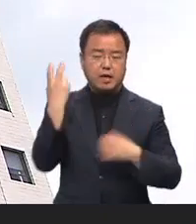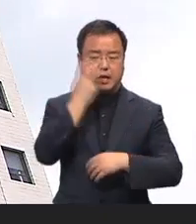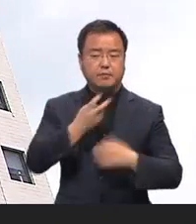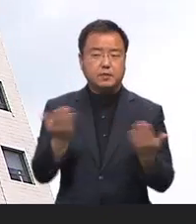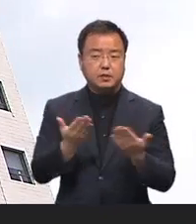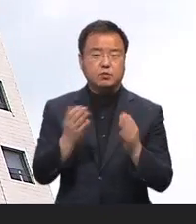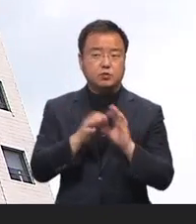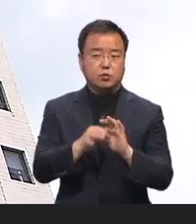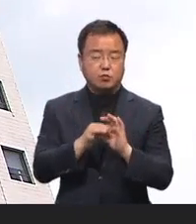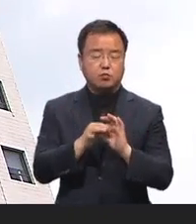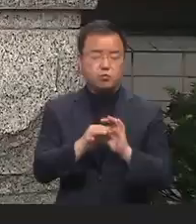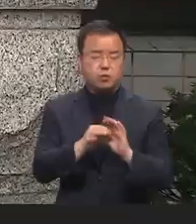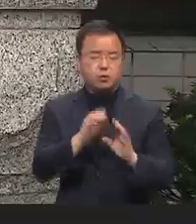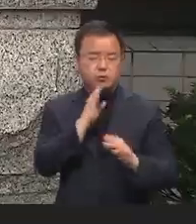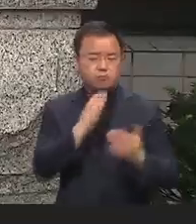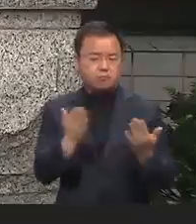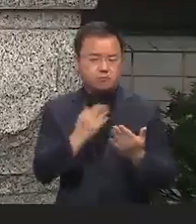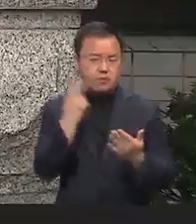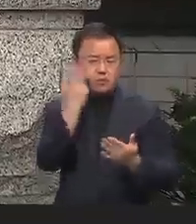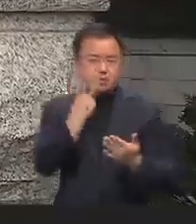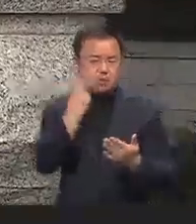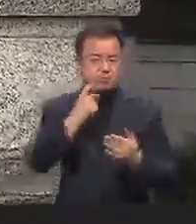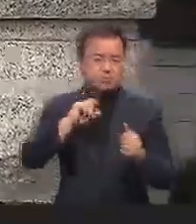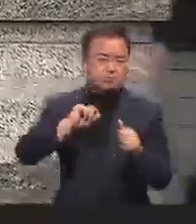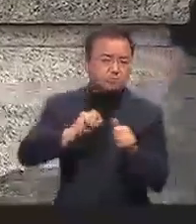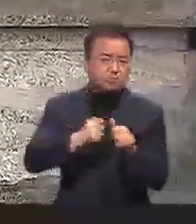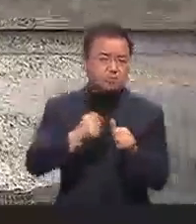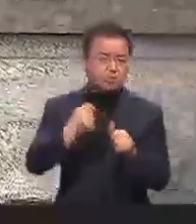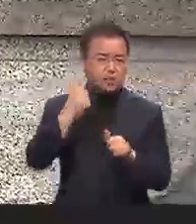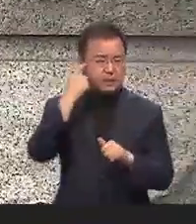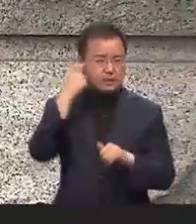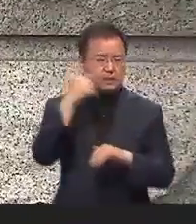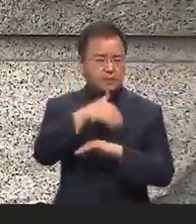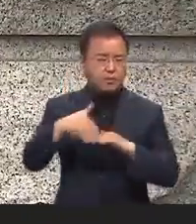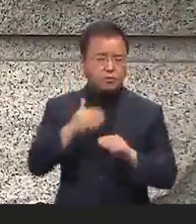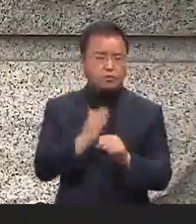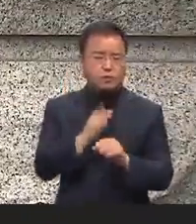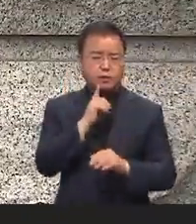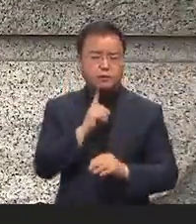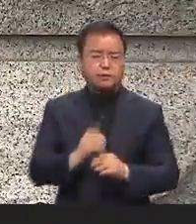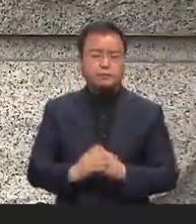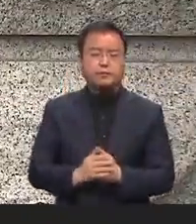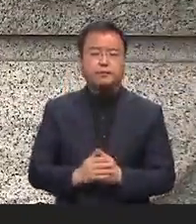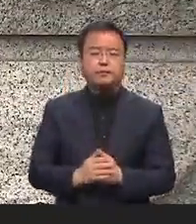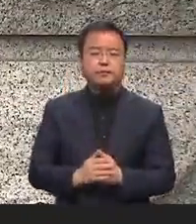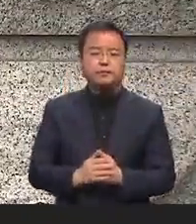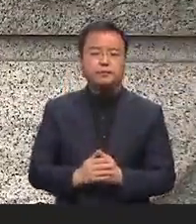사실을 확인하고 처분을 검토하고 있다고 밝혔습니다 이 배스 판결입니다